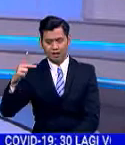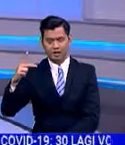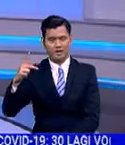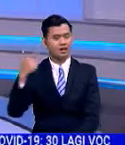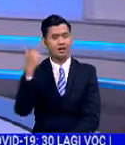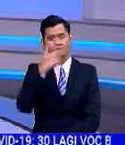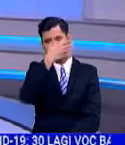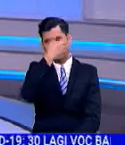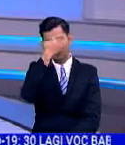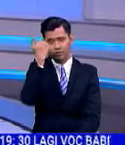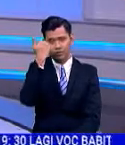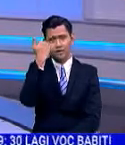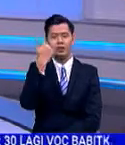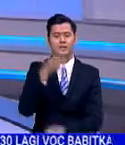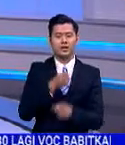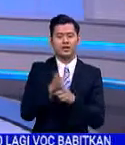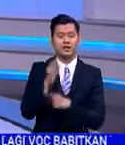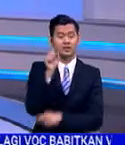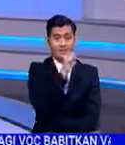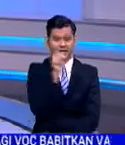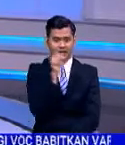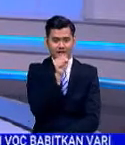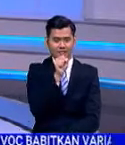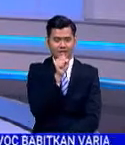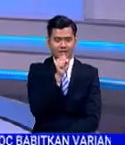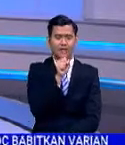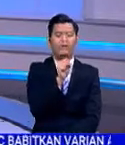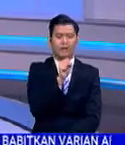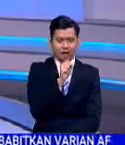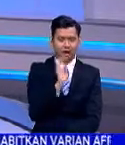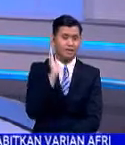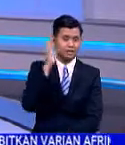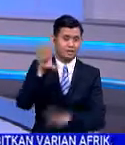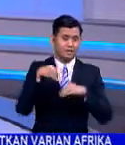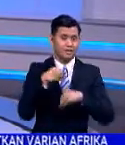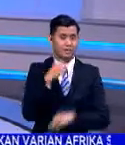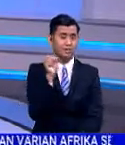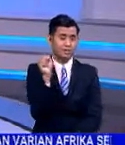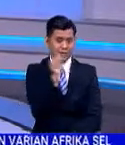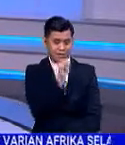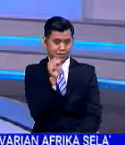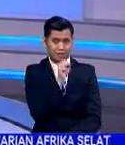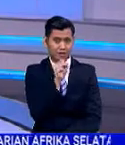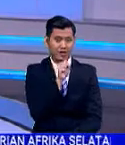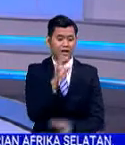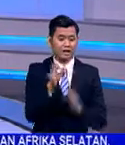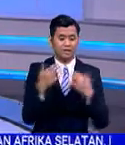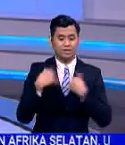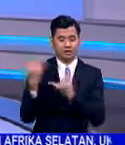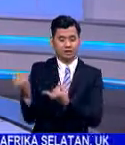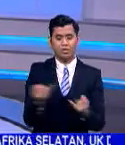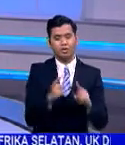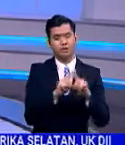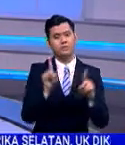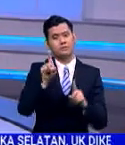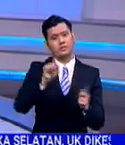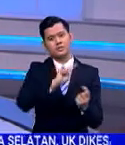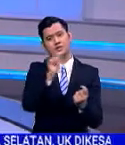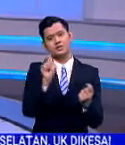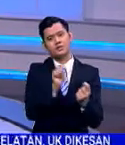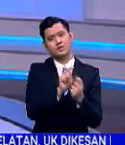Justru, sebarang jemputan nyanyian akan tetap diterima, cuma menurut Zack perlu sesuai dengan situasinya sekarang.